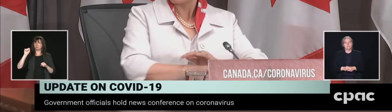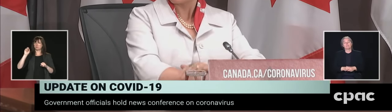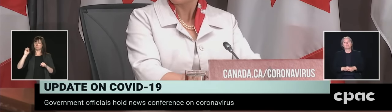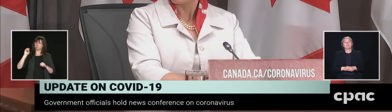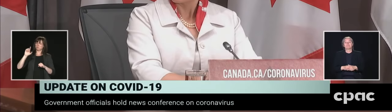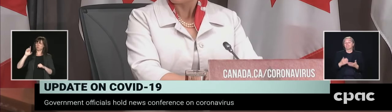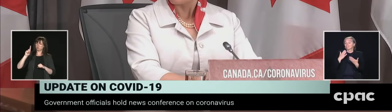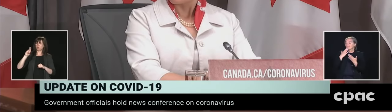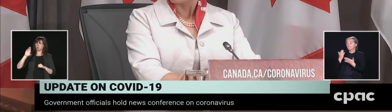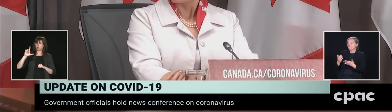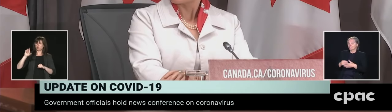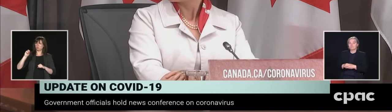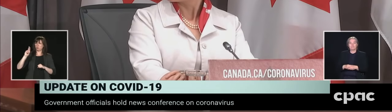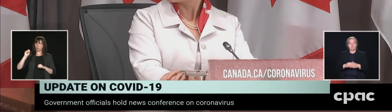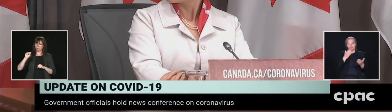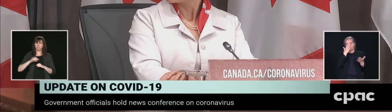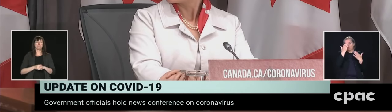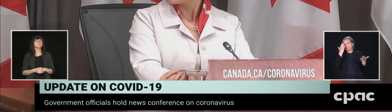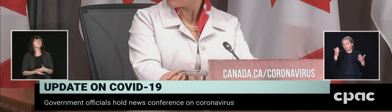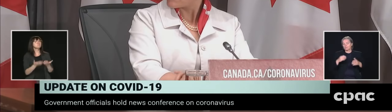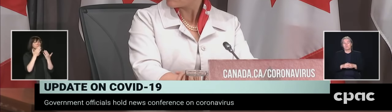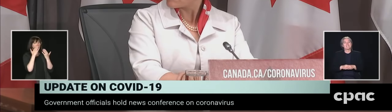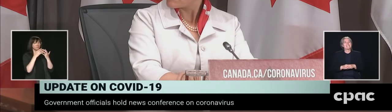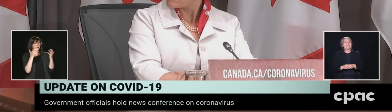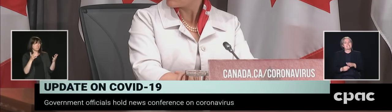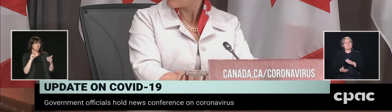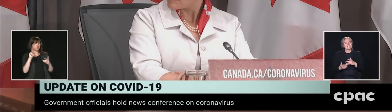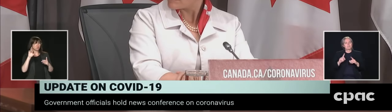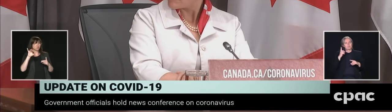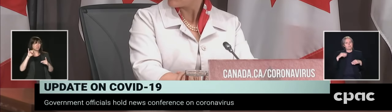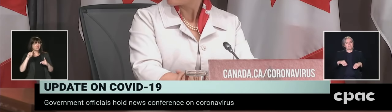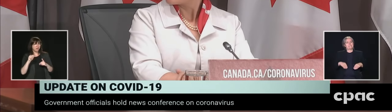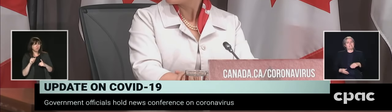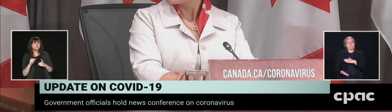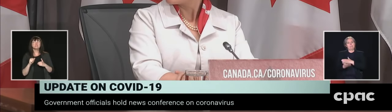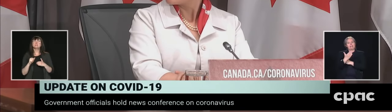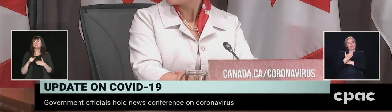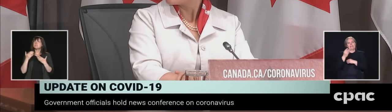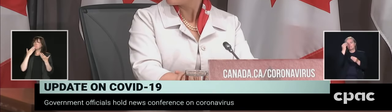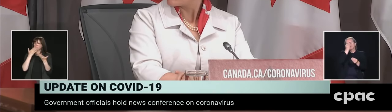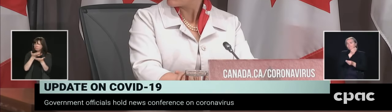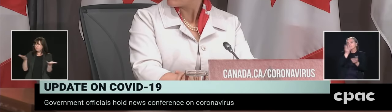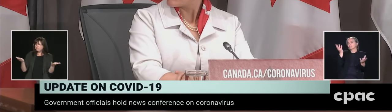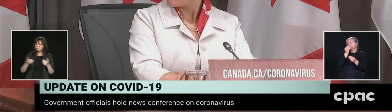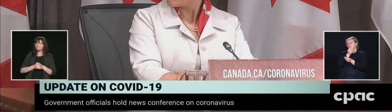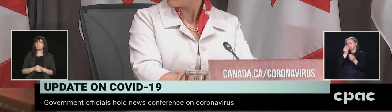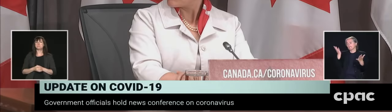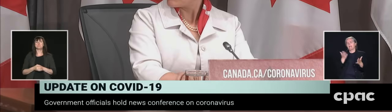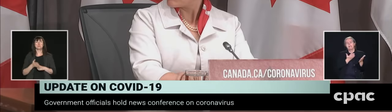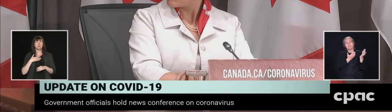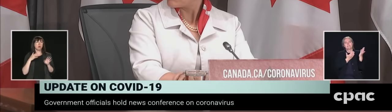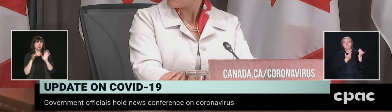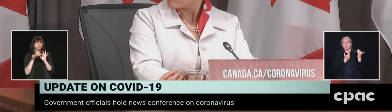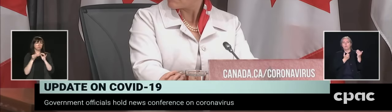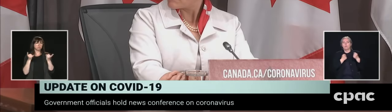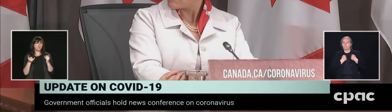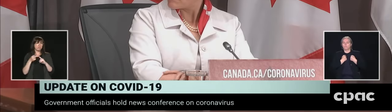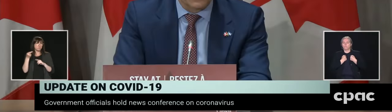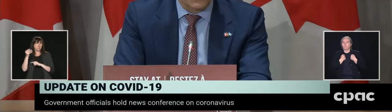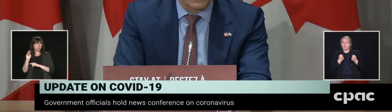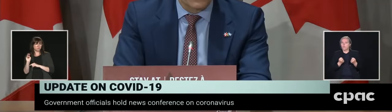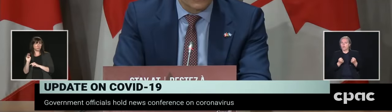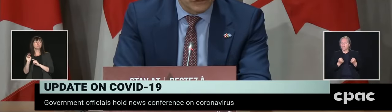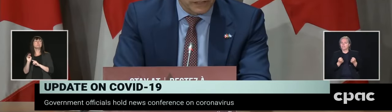du premier ministre ce matin, c'est un message d'espoir et de courage à la lumière des résultats de l'enquête sur la population